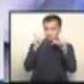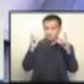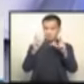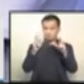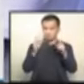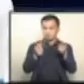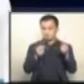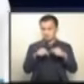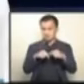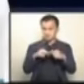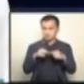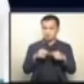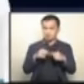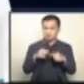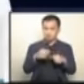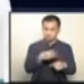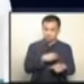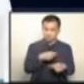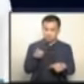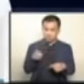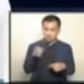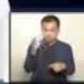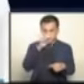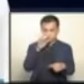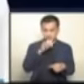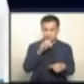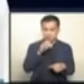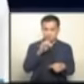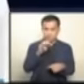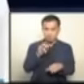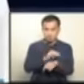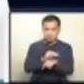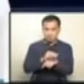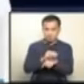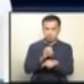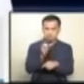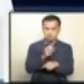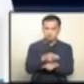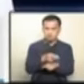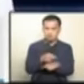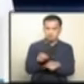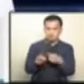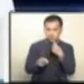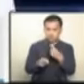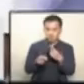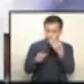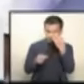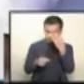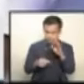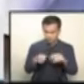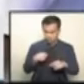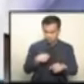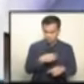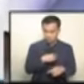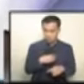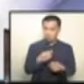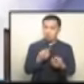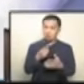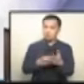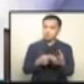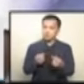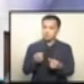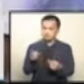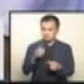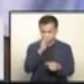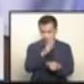mga pulis? Opo. Kaya naghanap ka ng mission order. At sabi ng mga pulis, hindi mo ako kilala, pulis ako, anong ginawa sa iyo? Diretso